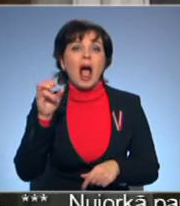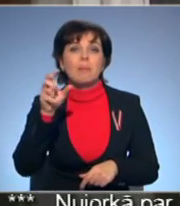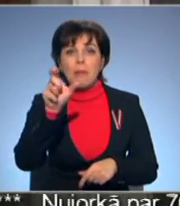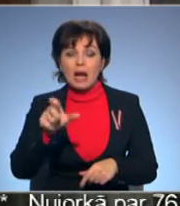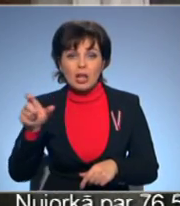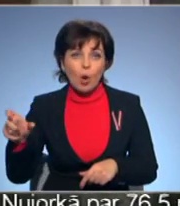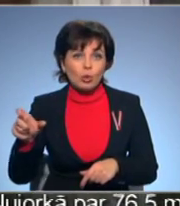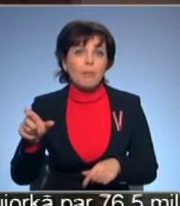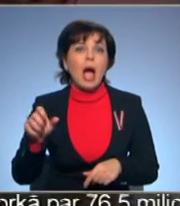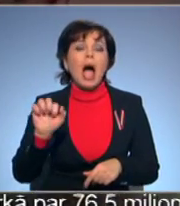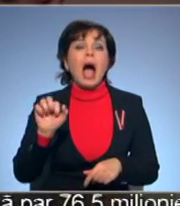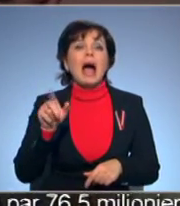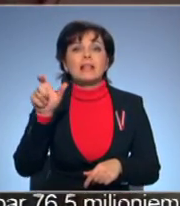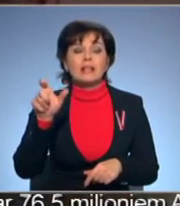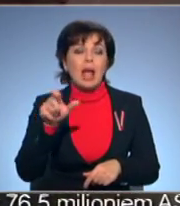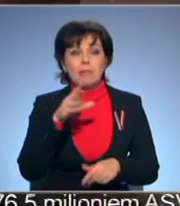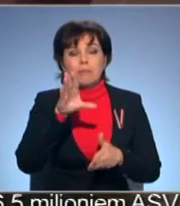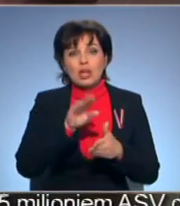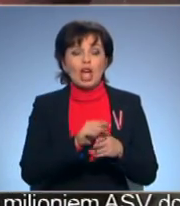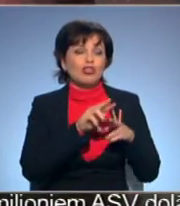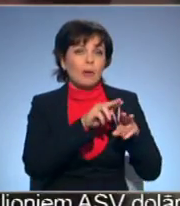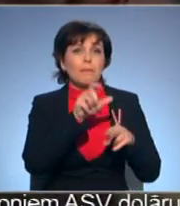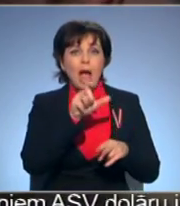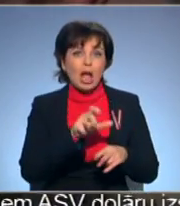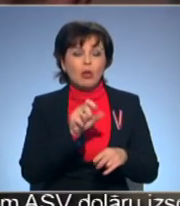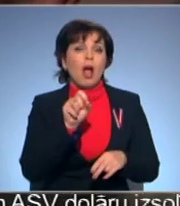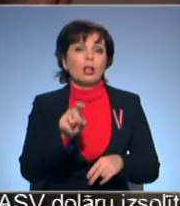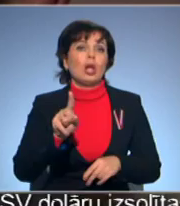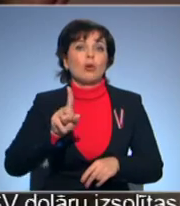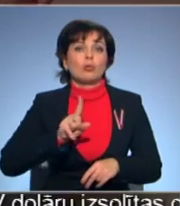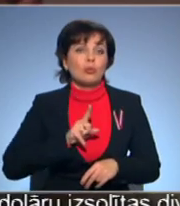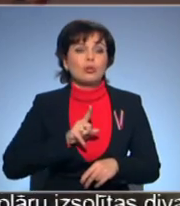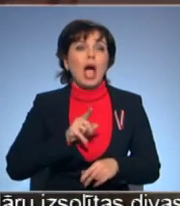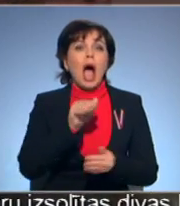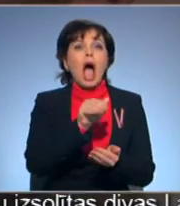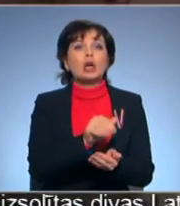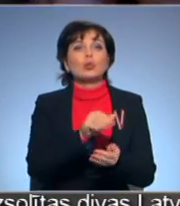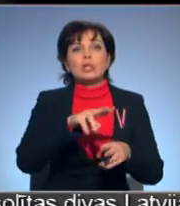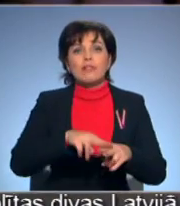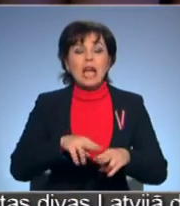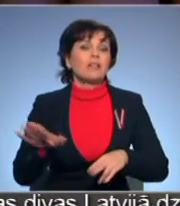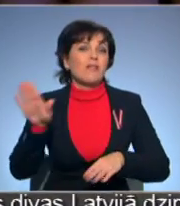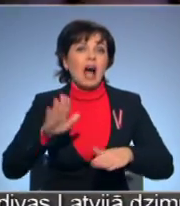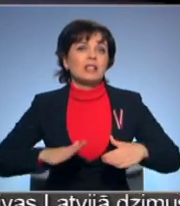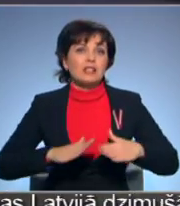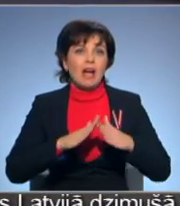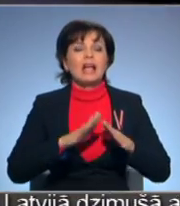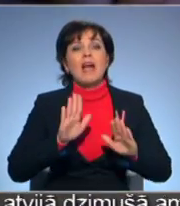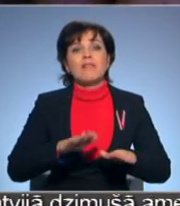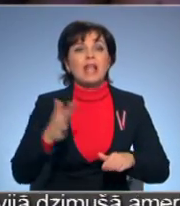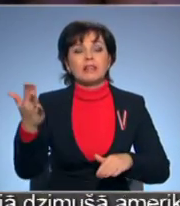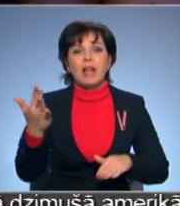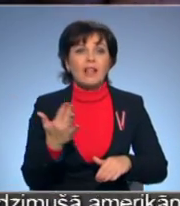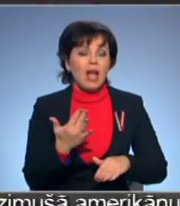pašam Andrejam, kā pieredzējušam medniekam, savulaik likt sargāt virsnieka atdusas vietu, lai valsts svētkos vietējie nenāktu